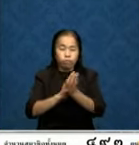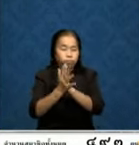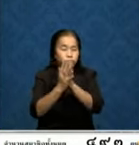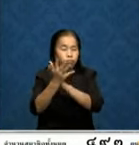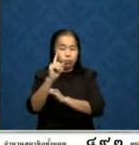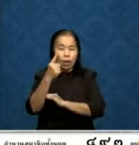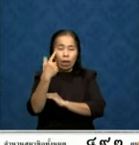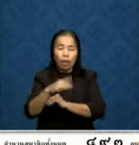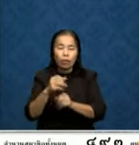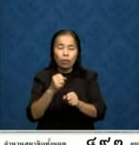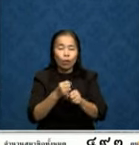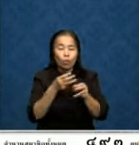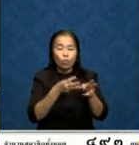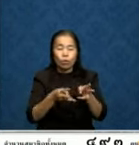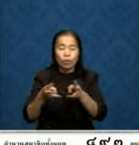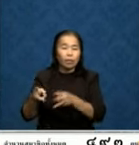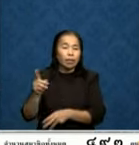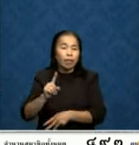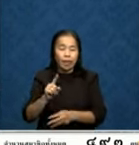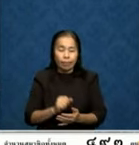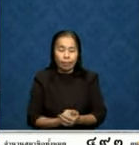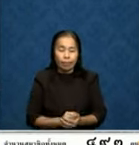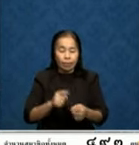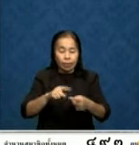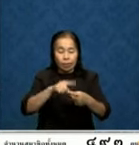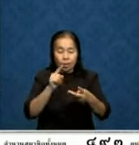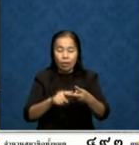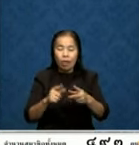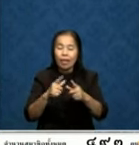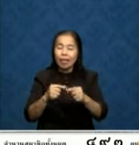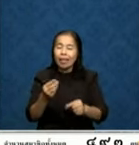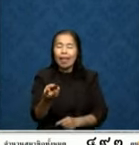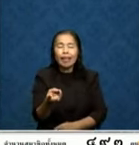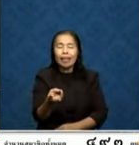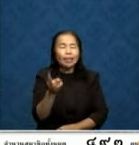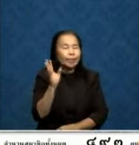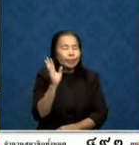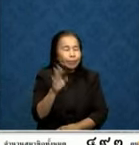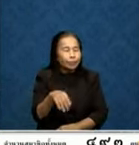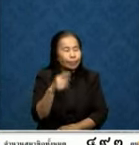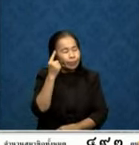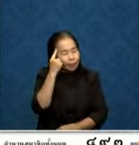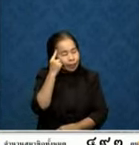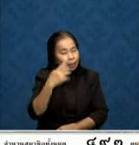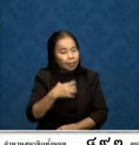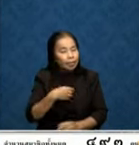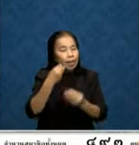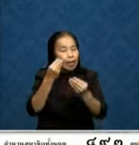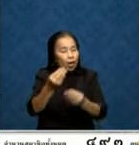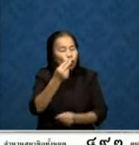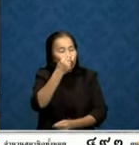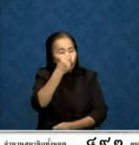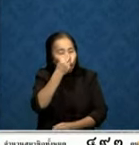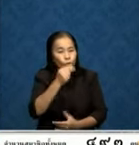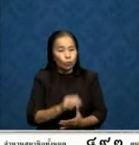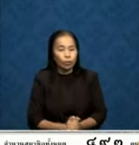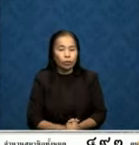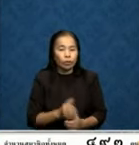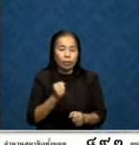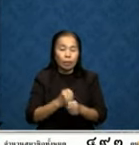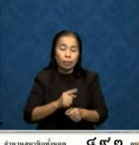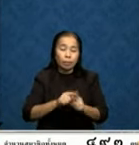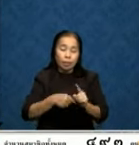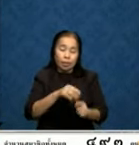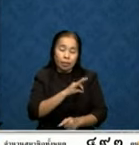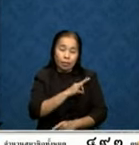ยได้อย่างไรบ้างเรื่องที่สองเรื่องเล็กๆที่ผมฟังจากเพื่อนสมาชิกและอยากให้ท่านไปตามดูครับคือเรื่องของเพื่อนสมาชิก